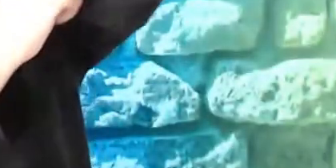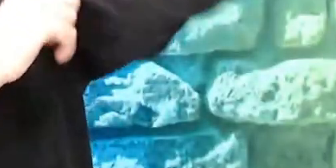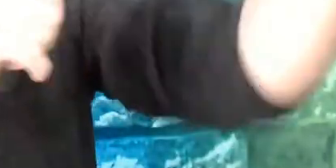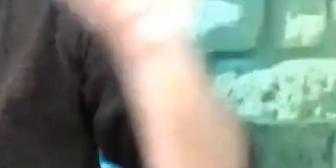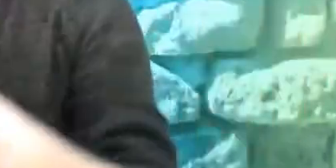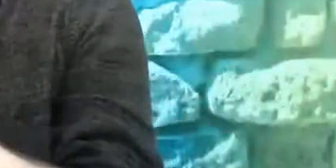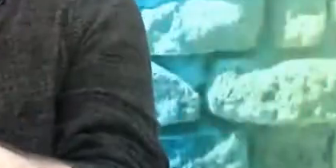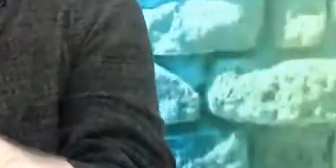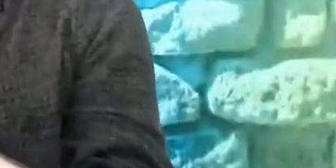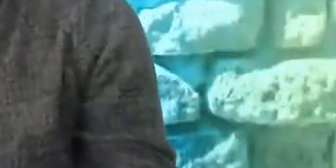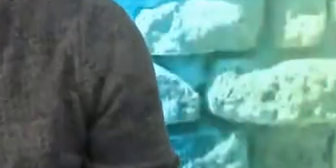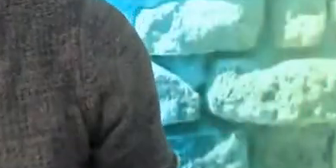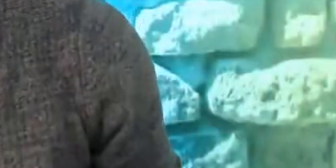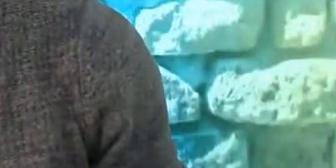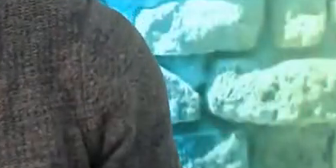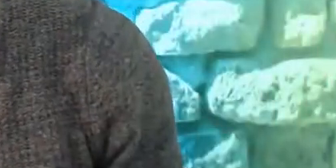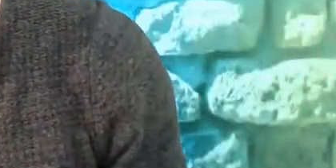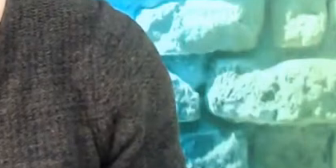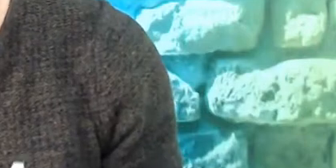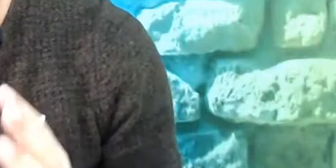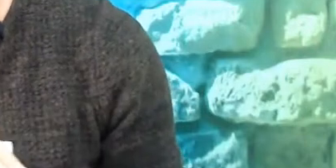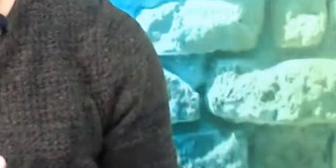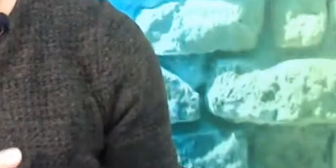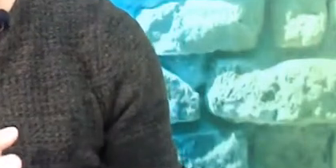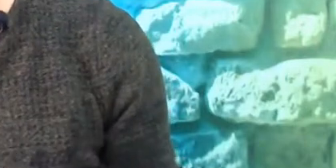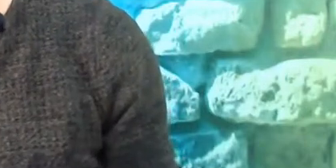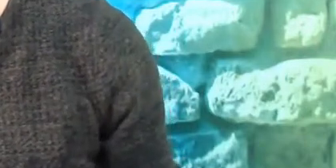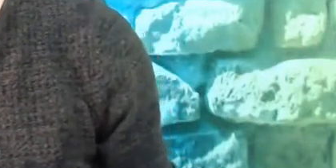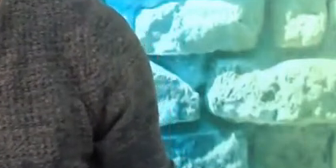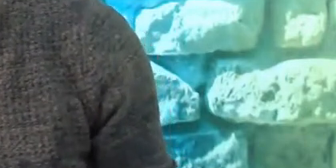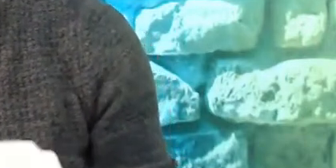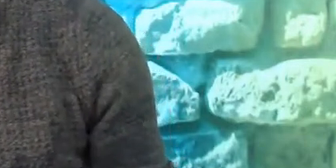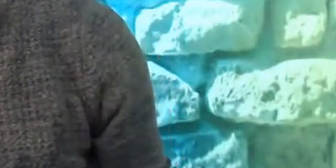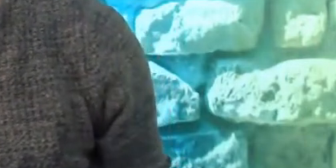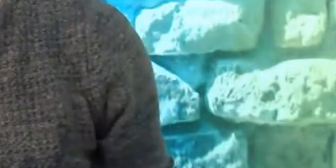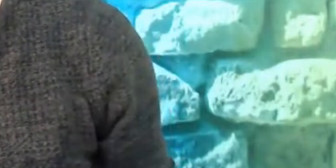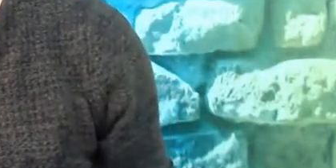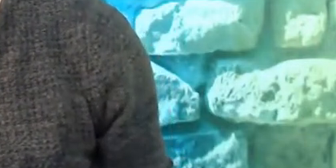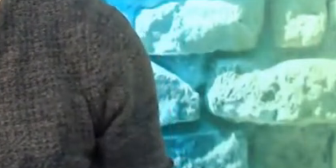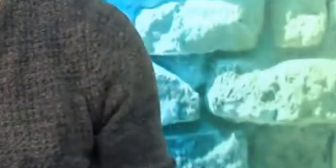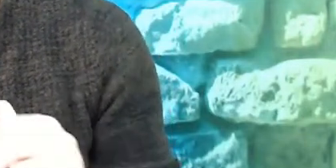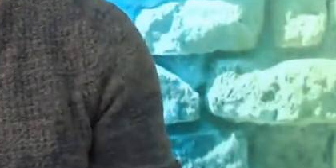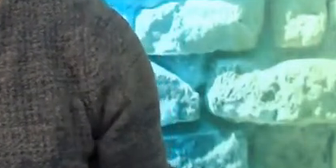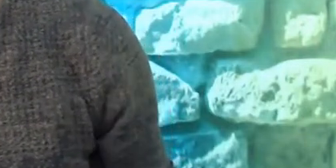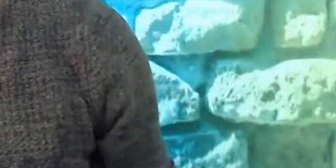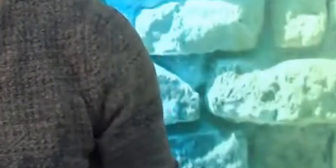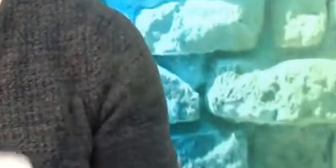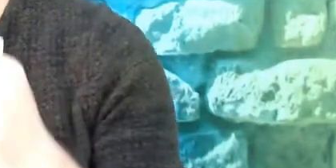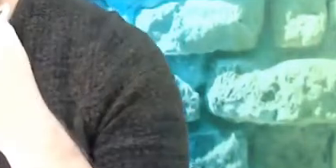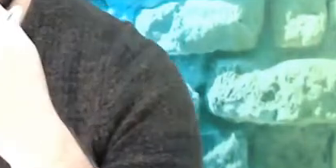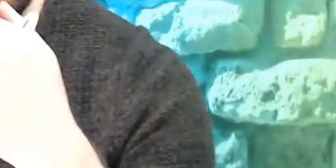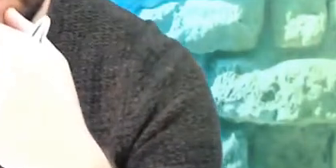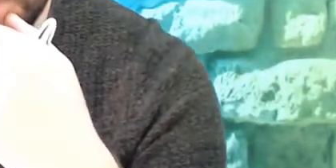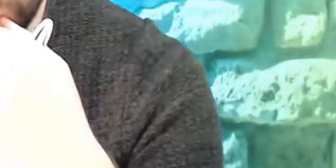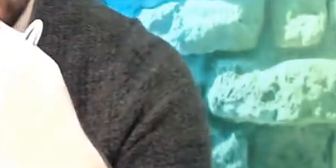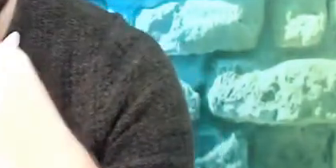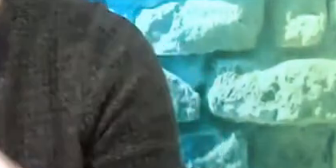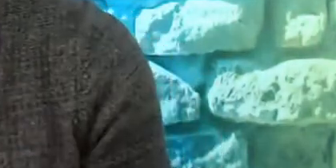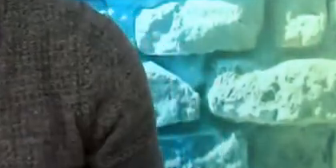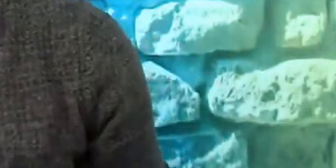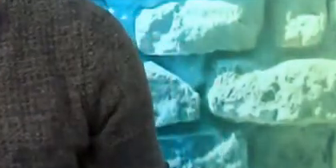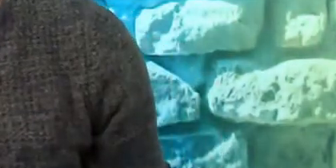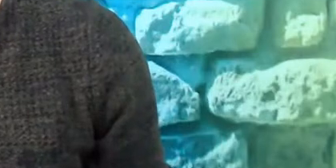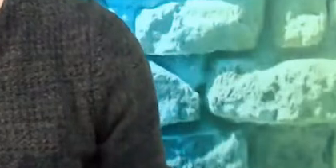Pervi Buldan'ın başlamasını bekliyoruz sevgili dostlar. O sırada sizlerin de paylaşmasını istiyoruz. Evet, şu anda Meclis Genel